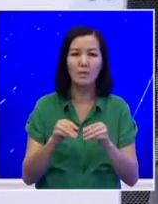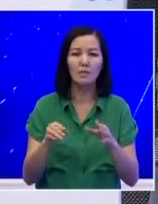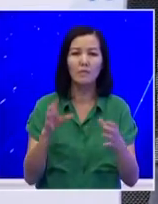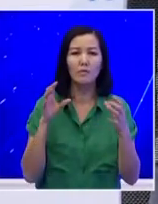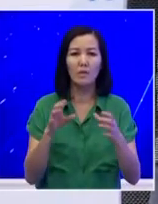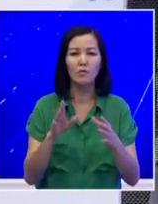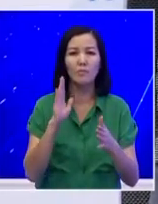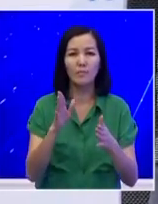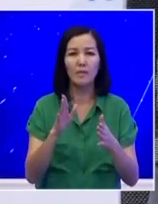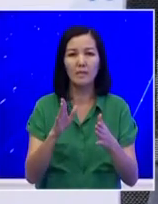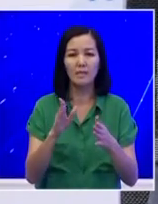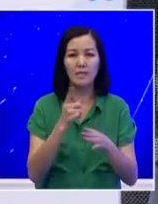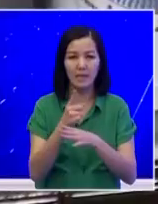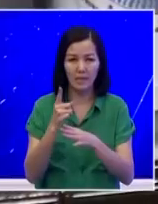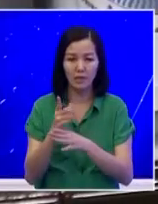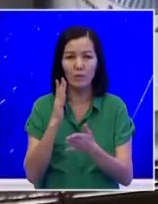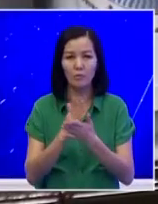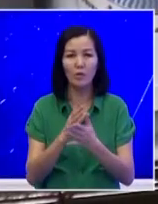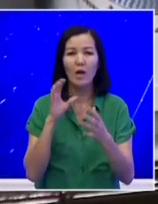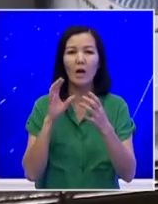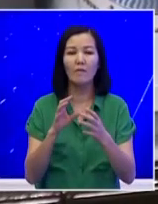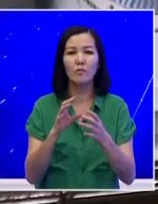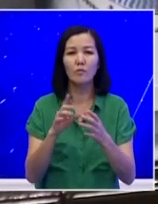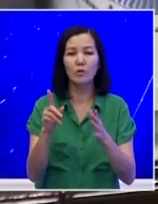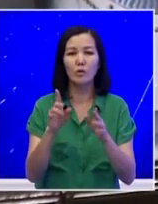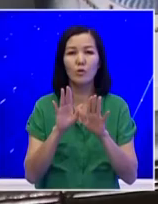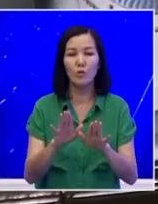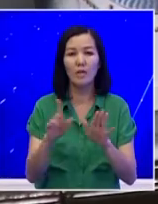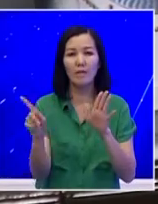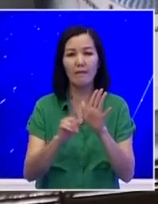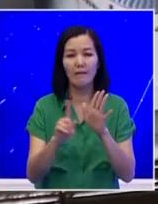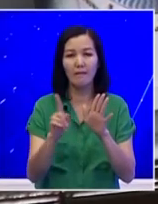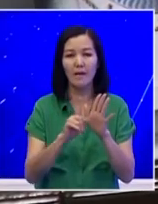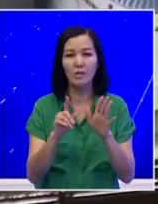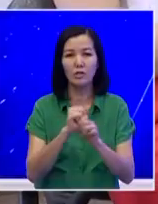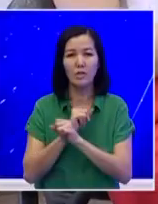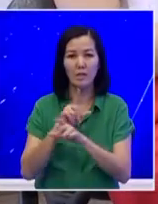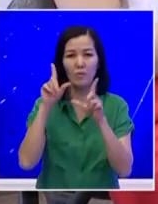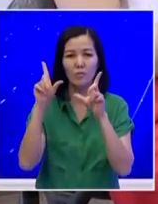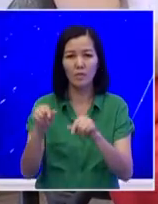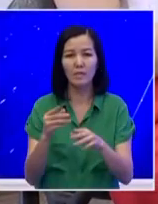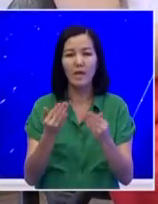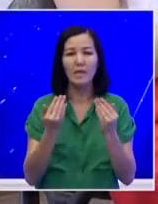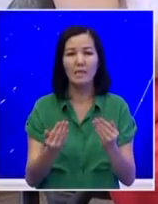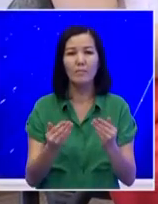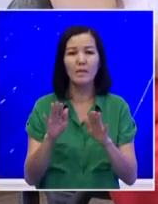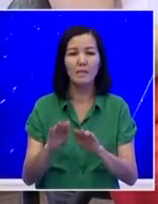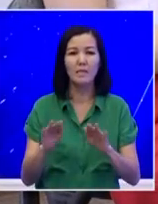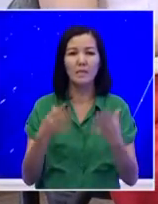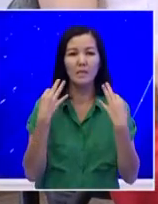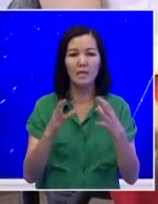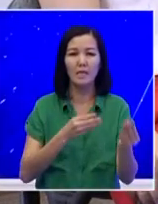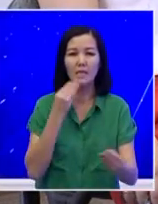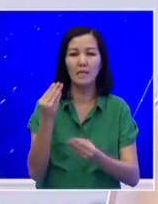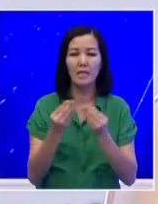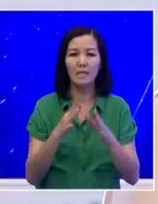транспорту быть, правда, с ограничениями. Автобусы будут курсировать только на дачные участки. Кроме того, теперь детишкам разрешено